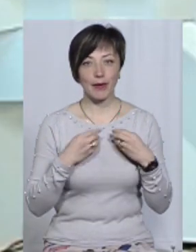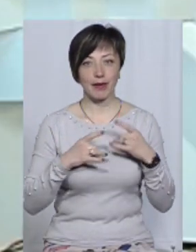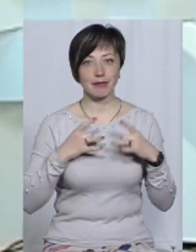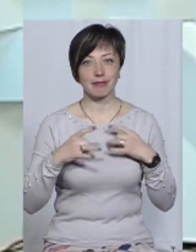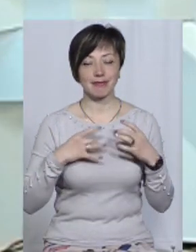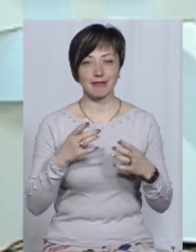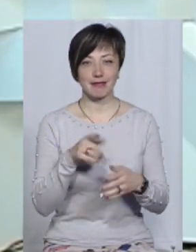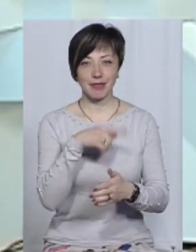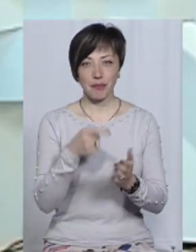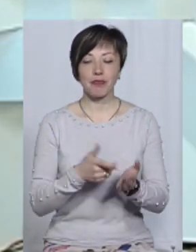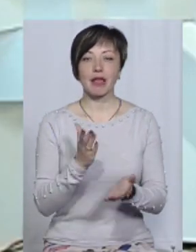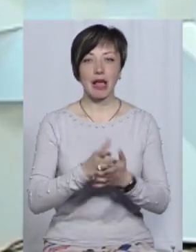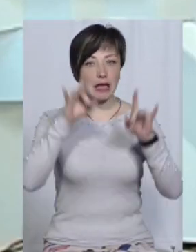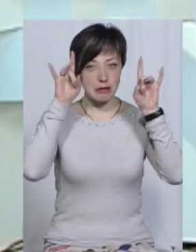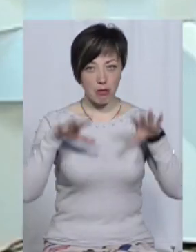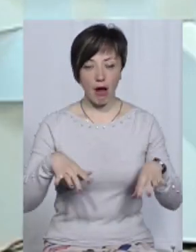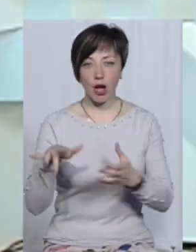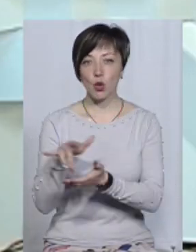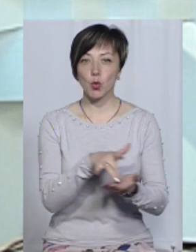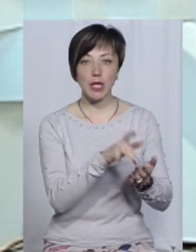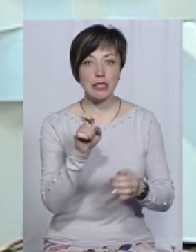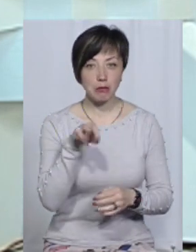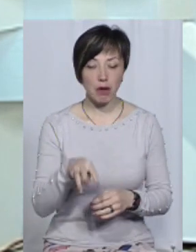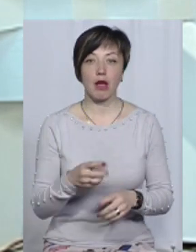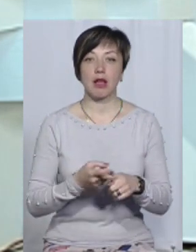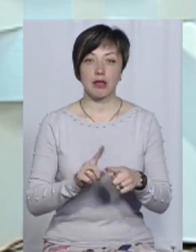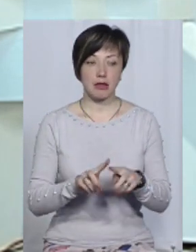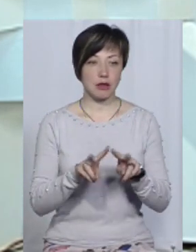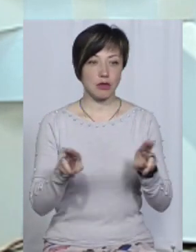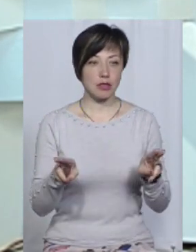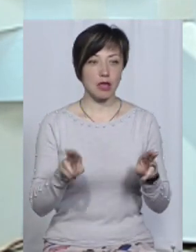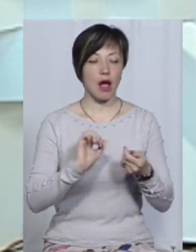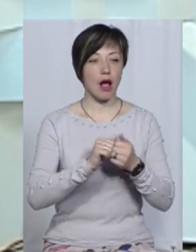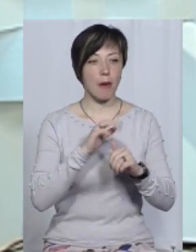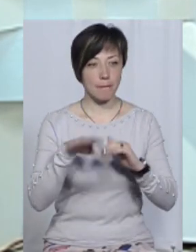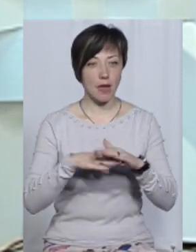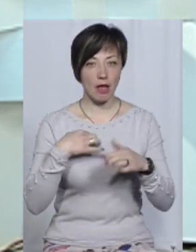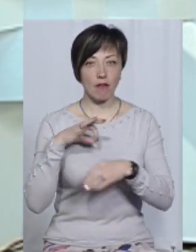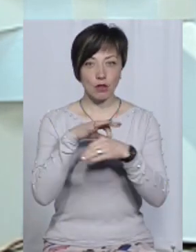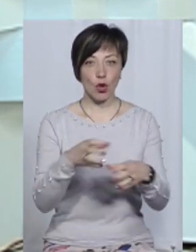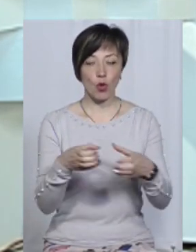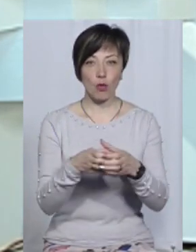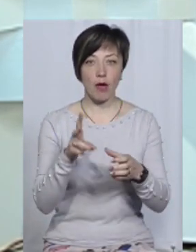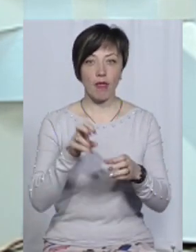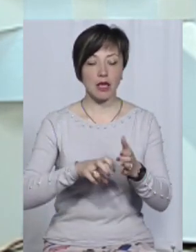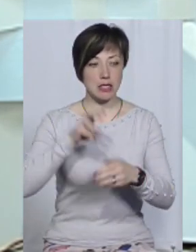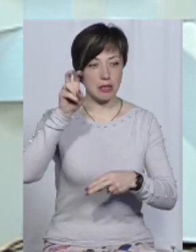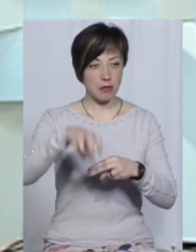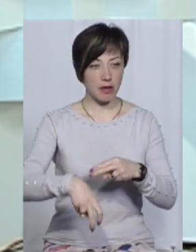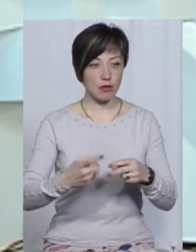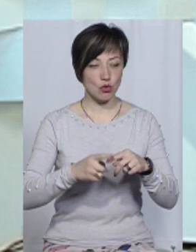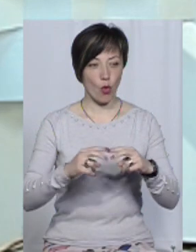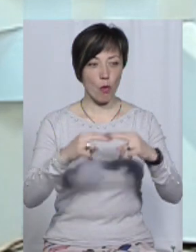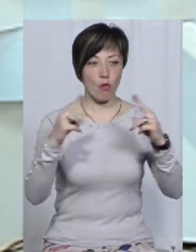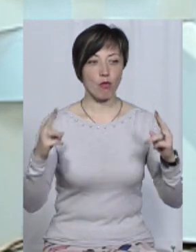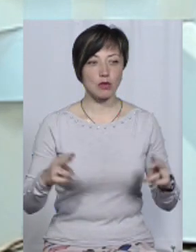дивіться, звичайно, що є екстремальний туризм. Ви знаєте, що і той самий Кам'янець. Я возив, до речі, групу на стрибки з цього